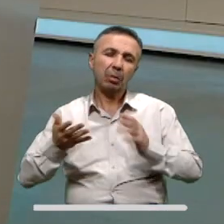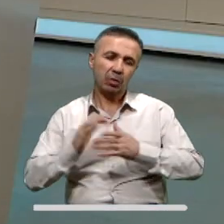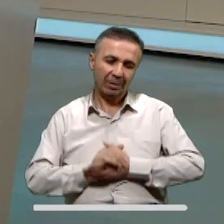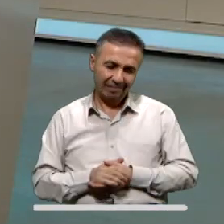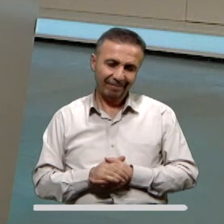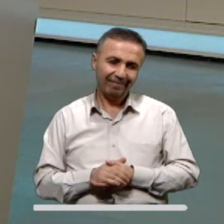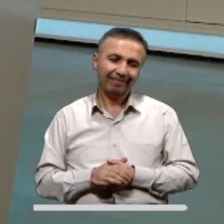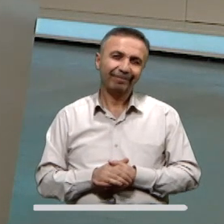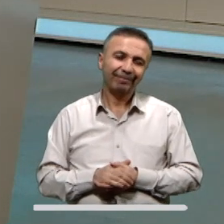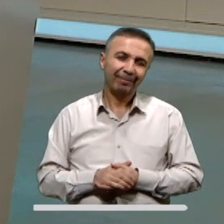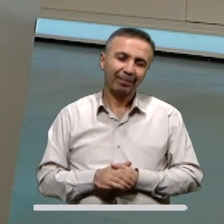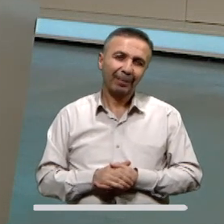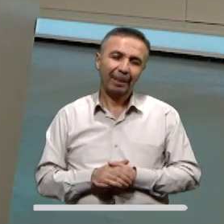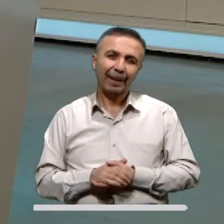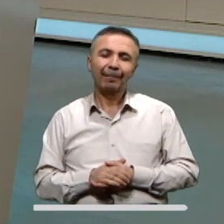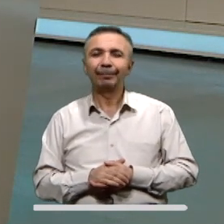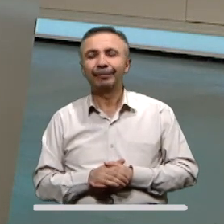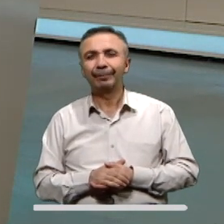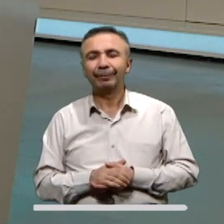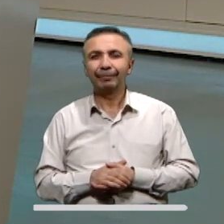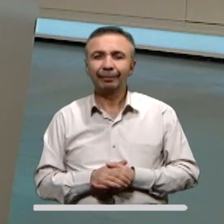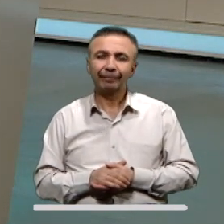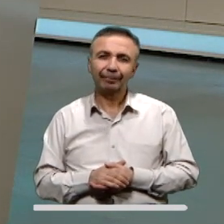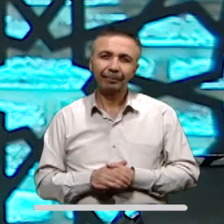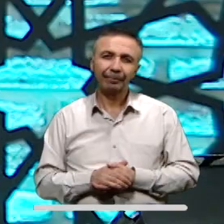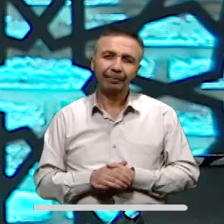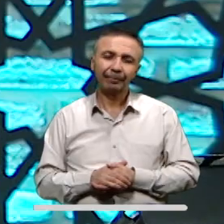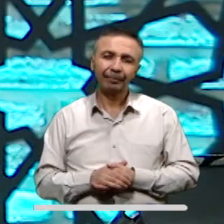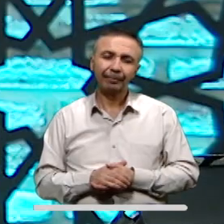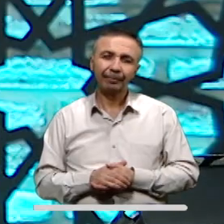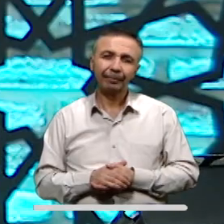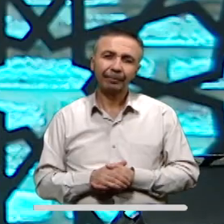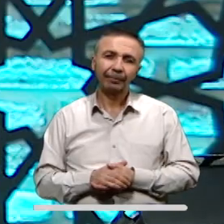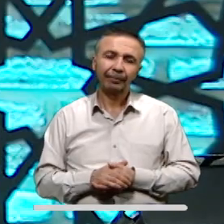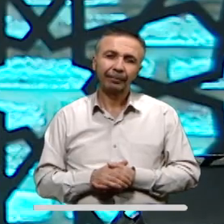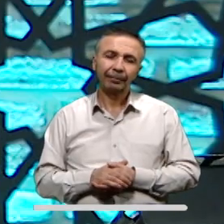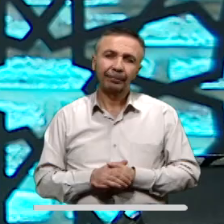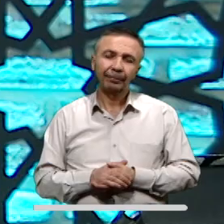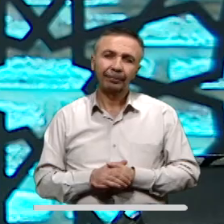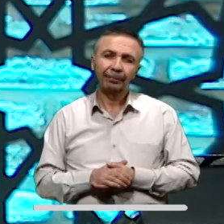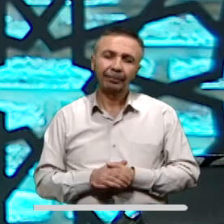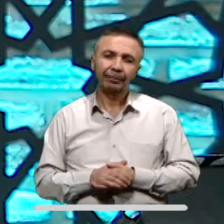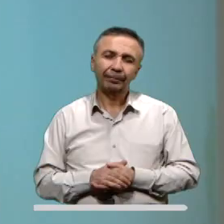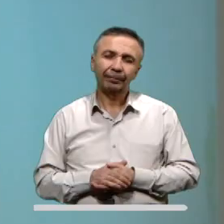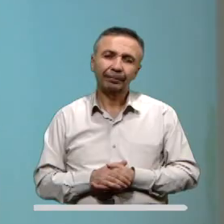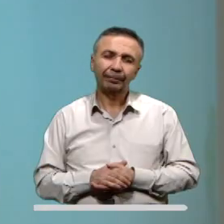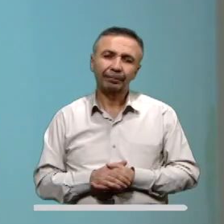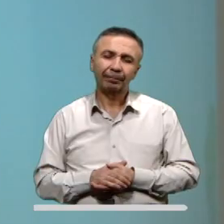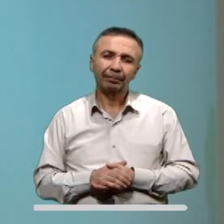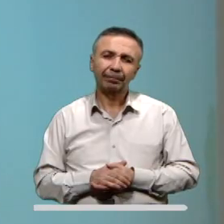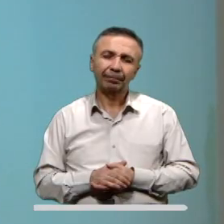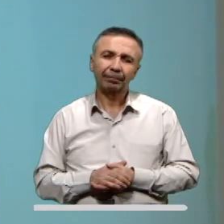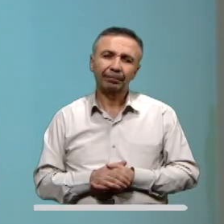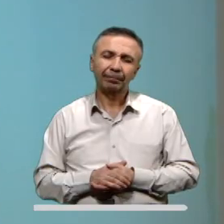saydıklarımızın altında da farklı başlıklara ayrılabileceği için böyle direk şunlardır denilmiyor değil mi Yani